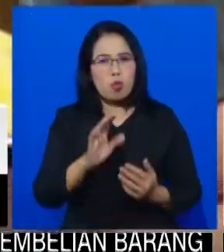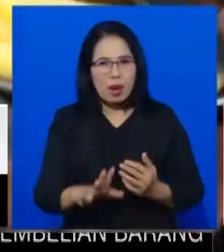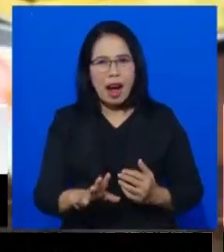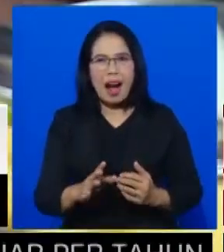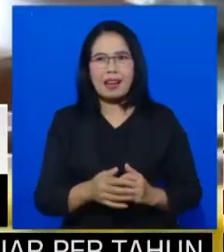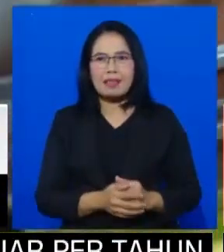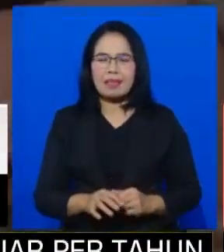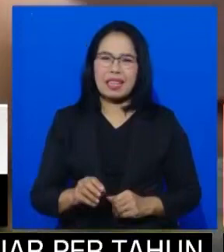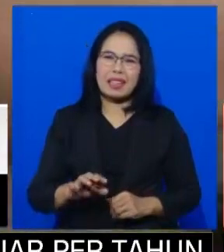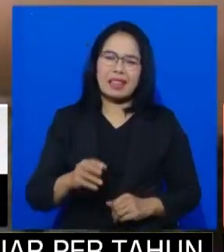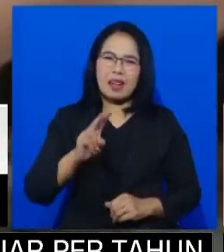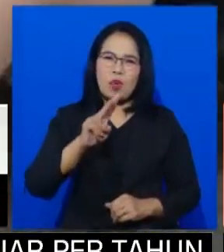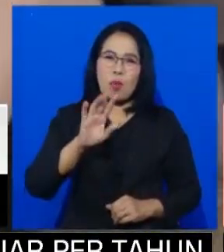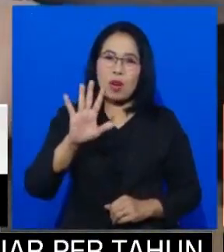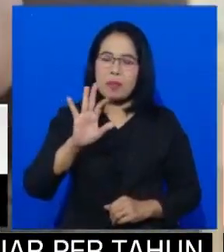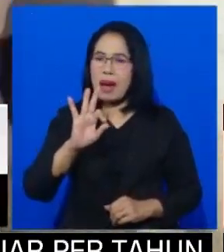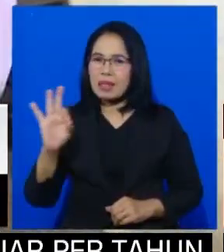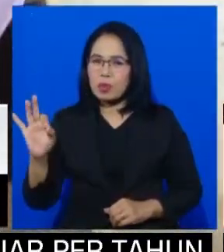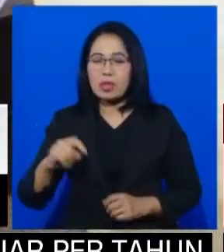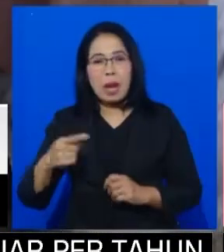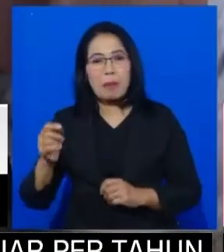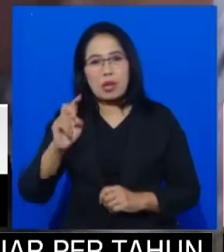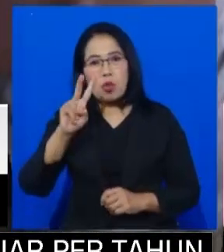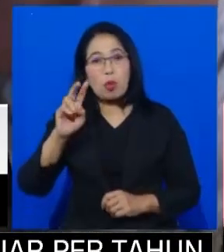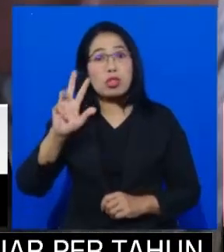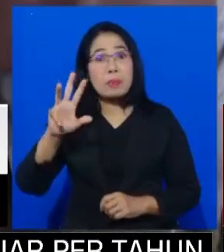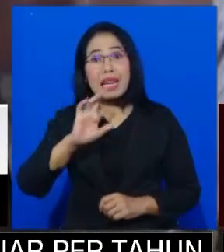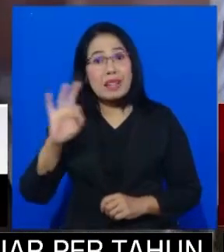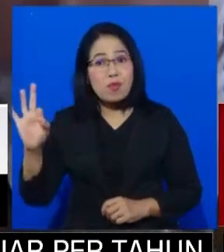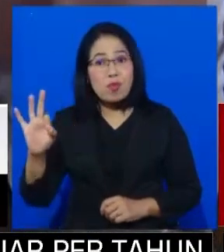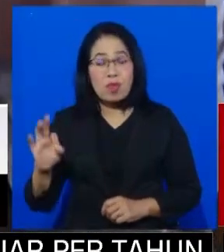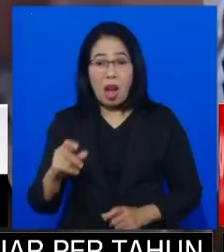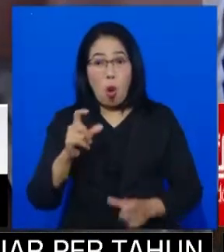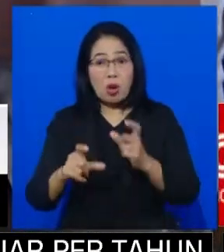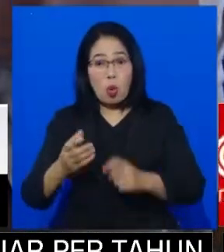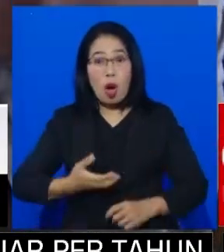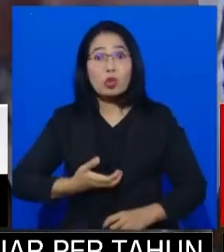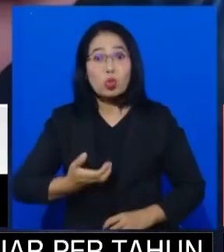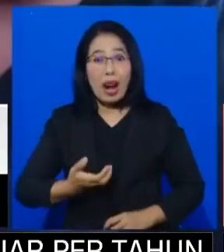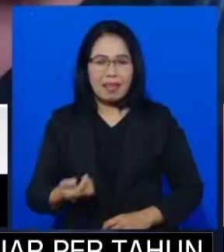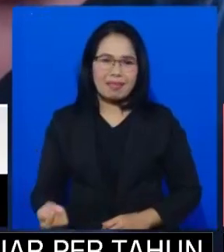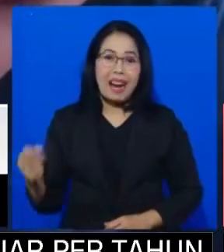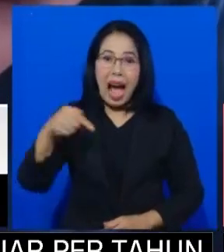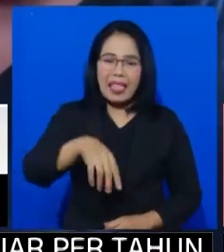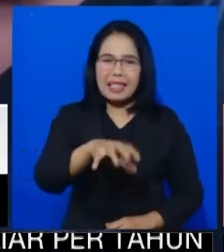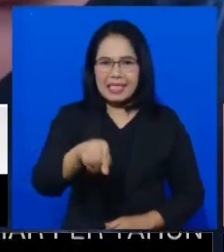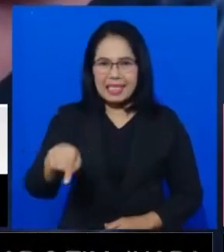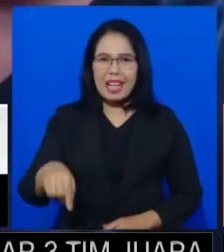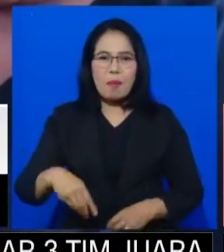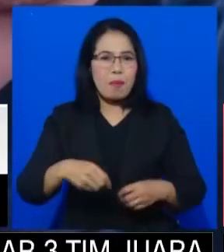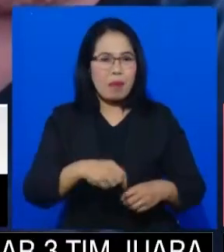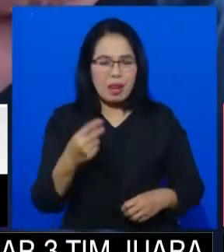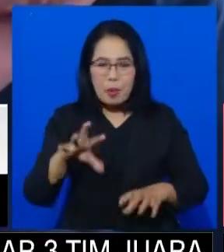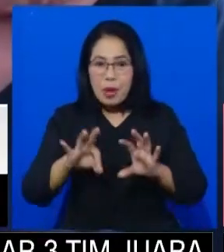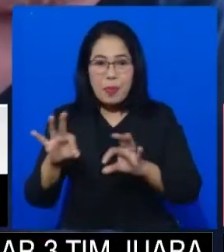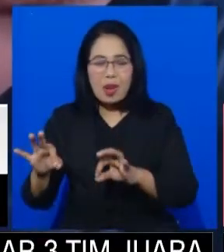antara Rp25.000 hingga Rp95.000 juga menjadi daya tariknya. Kemarin di media sosial pernah ada yang repost juga tentang